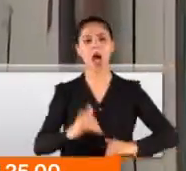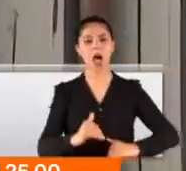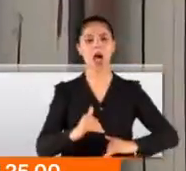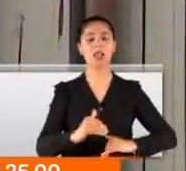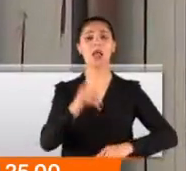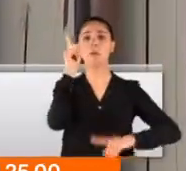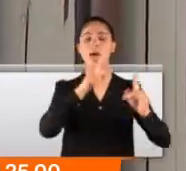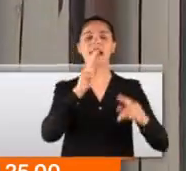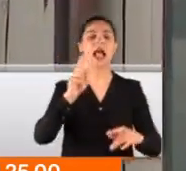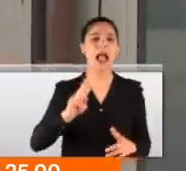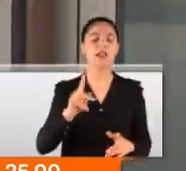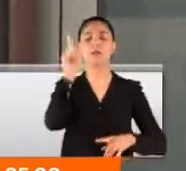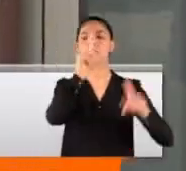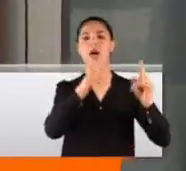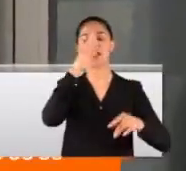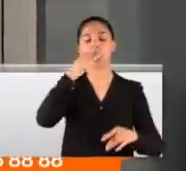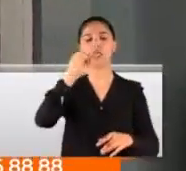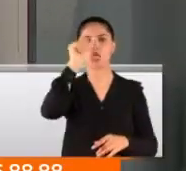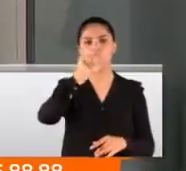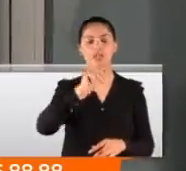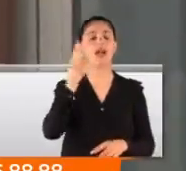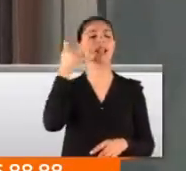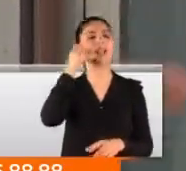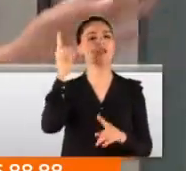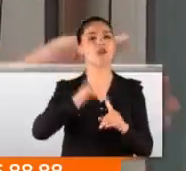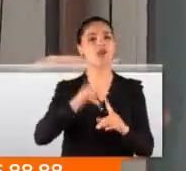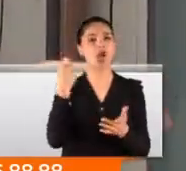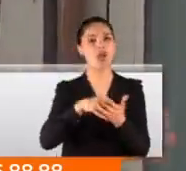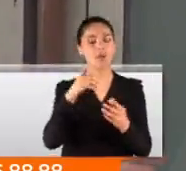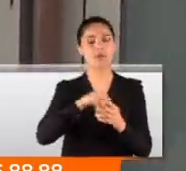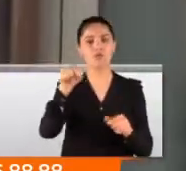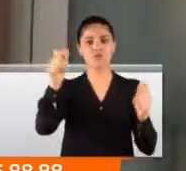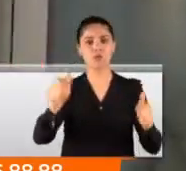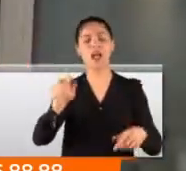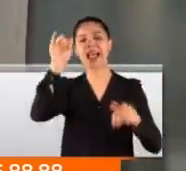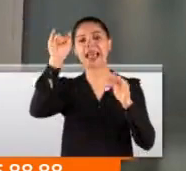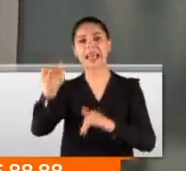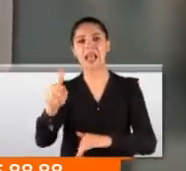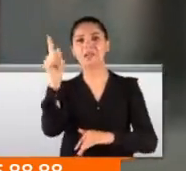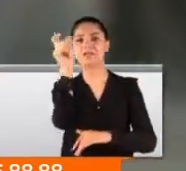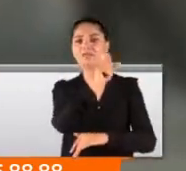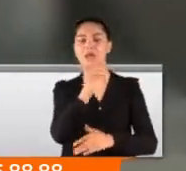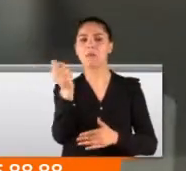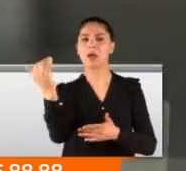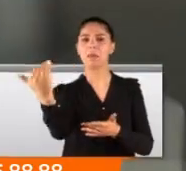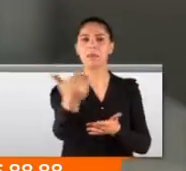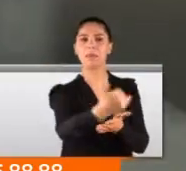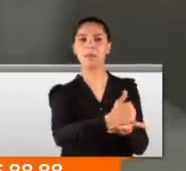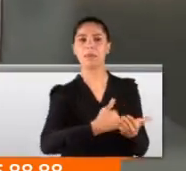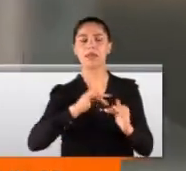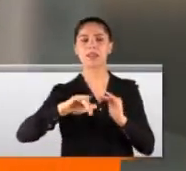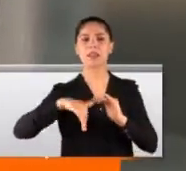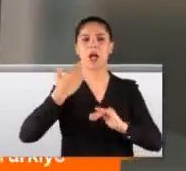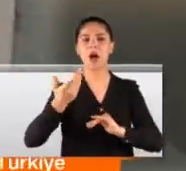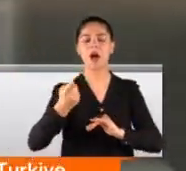Kimi elektrik, kimi doğalgaz, kimi telefon faturasını ödemek için işte buraya geldi ve bir aylık tahsilatını yaptıktan